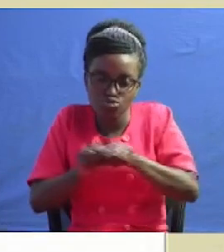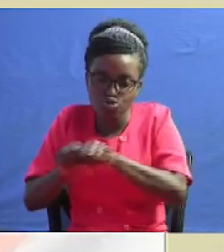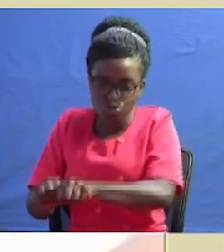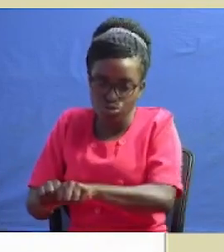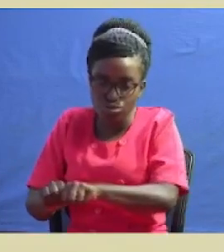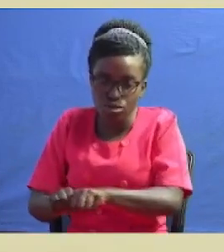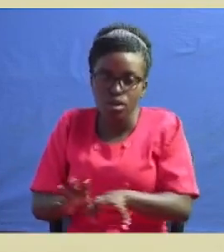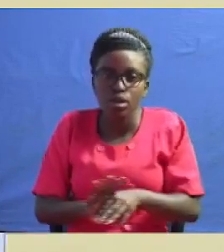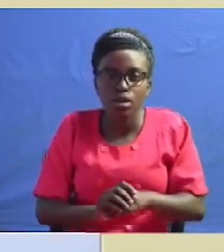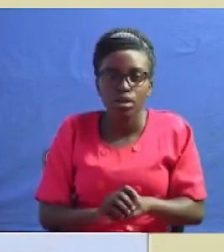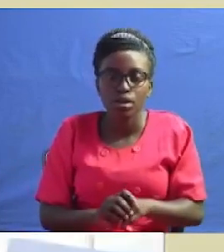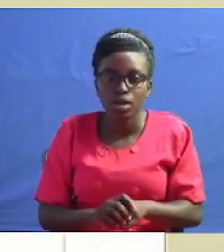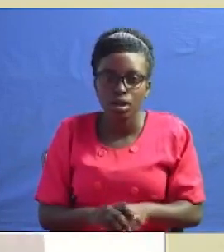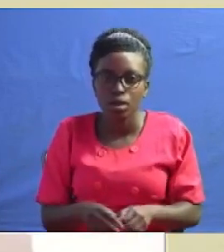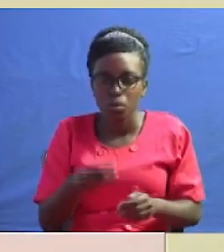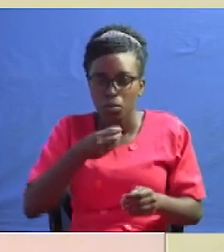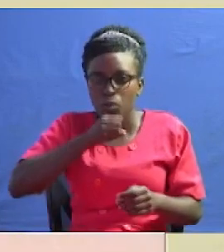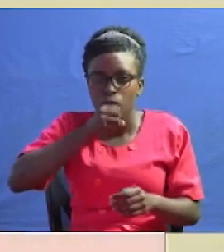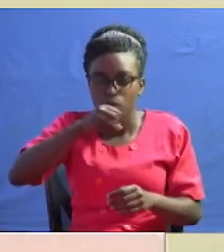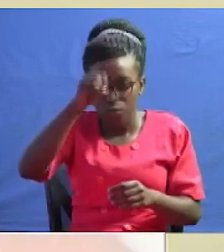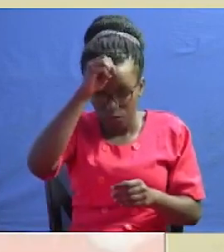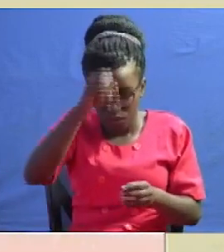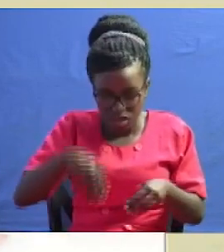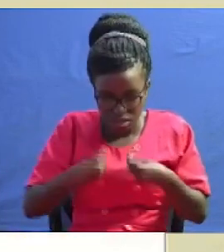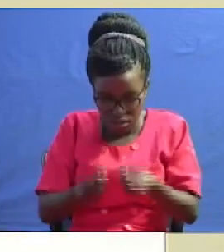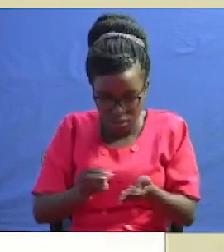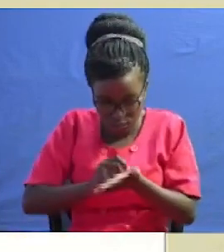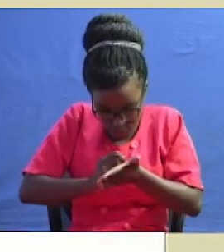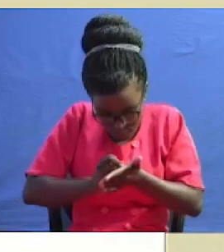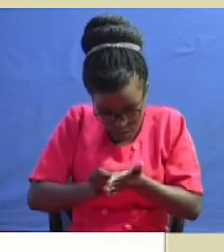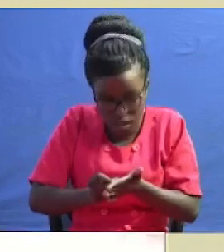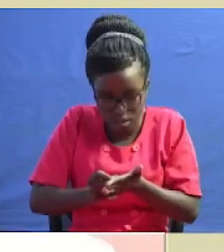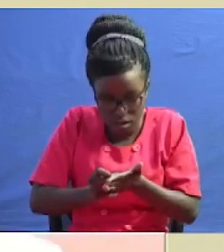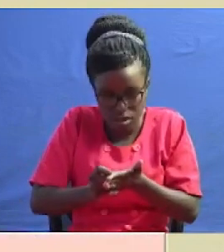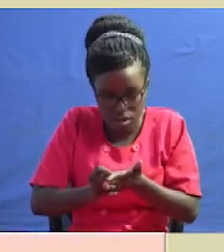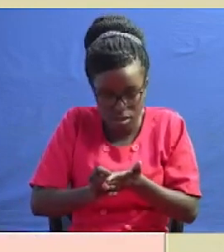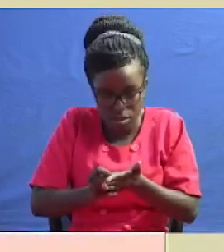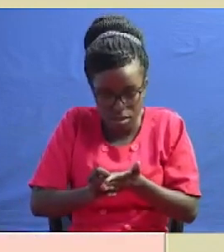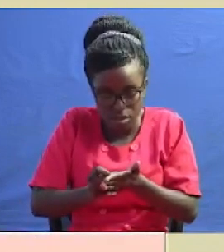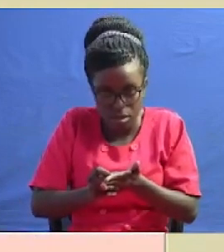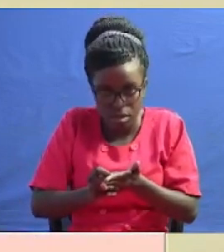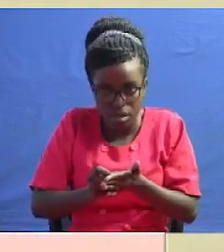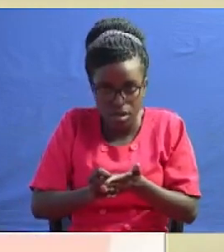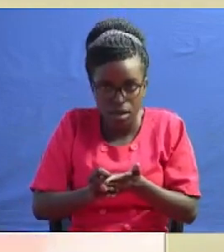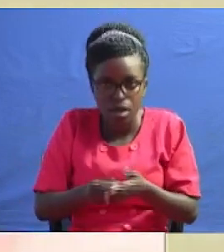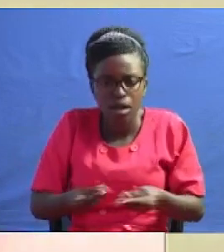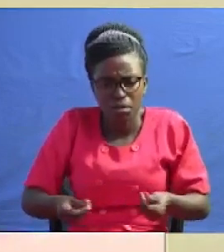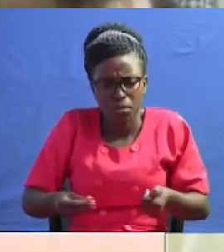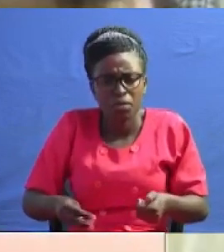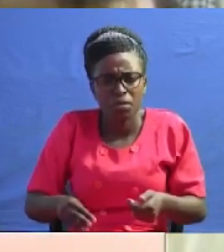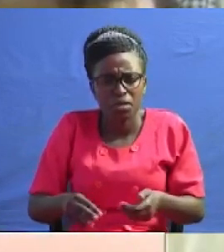severely disabled and orphans. Wale waliandikishwa juzi. Na tunataka hiyo pesa wakue wanatumiwa kwa